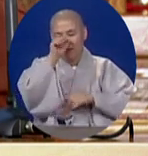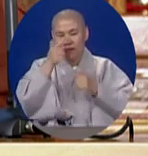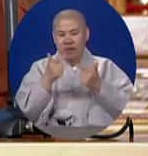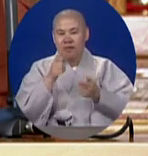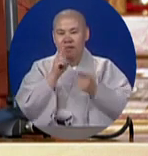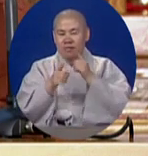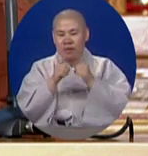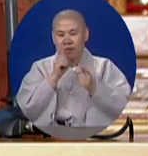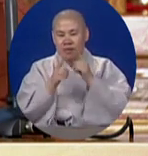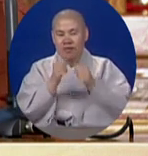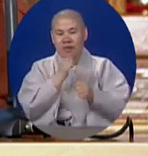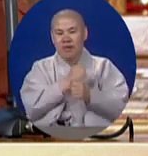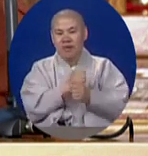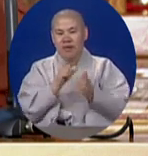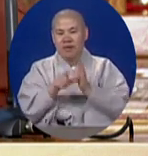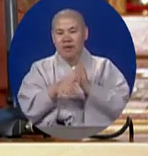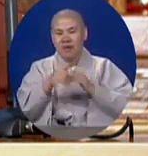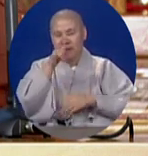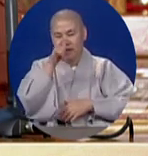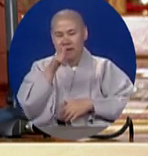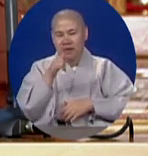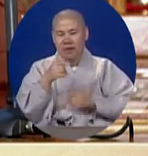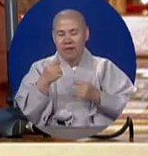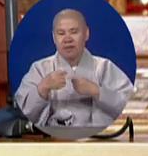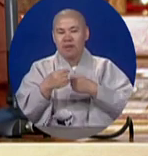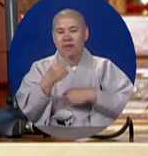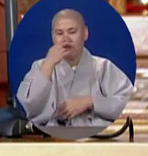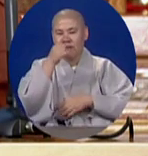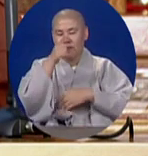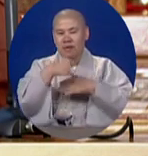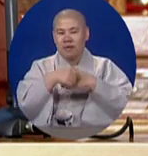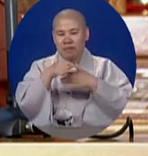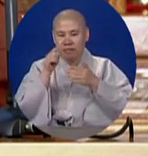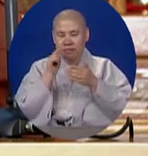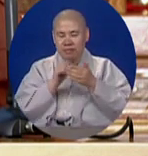할 때가 온다는 거죠. 그게 중생심이거든요.